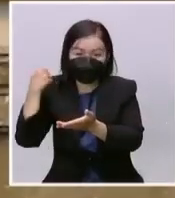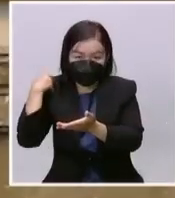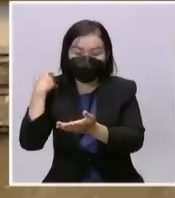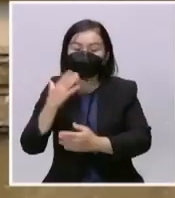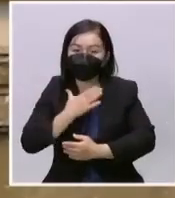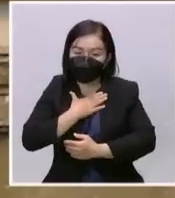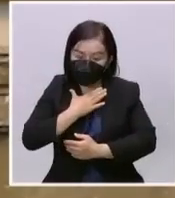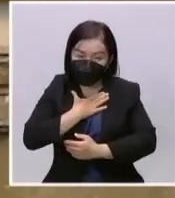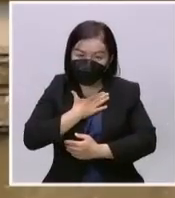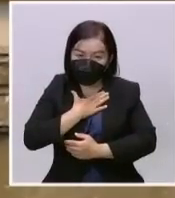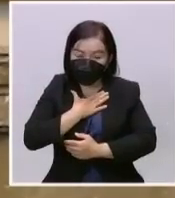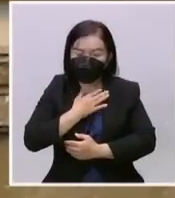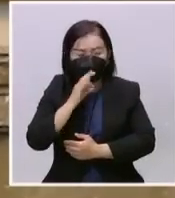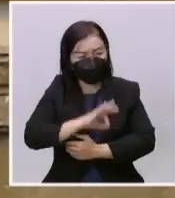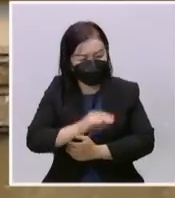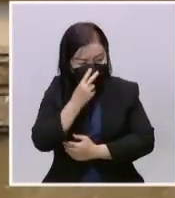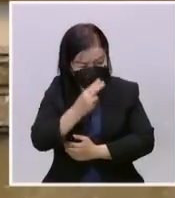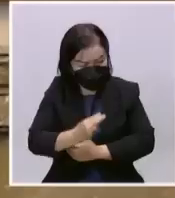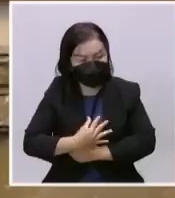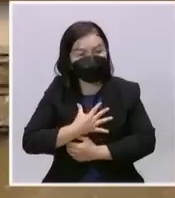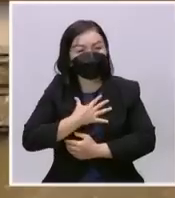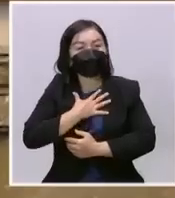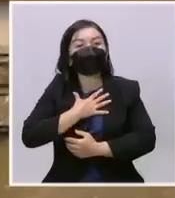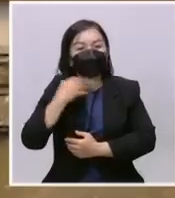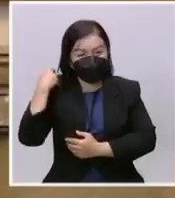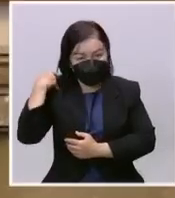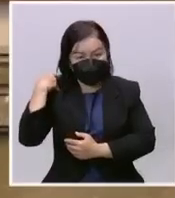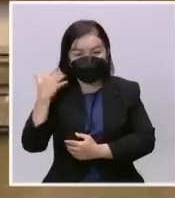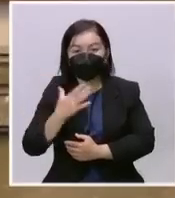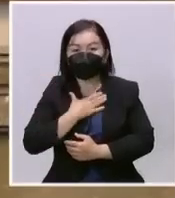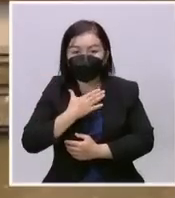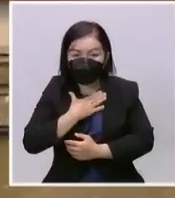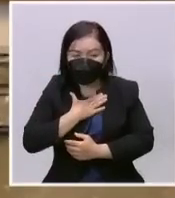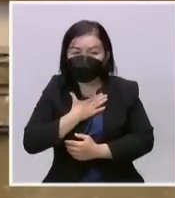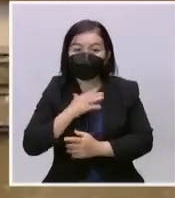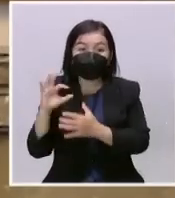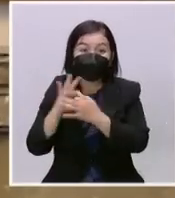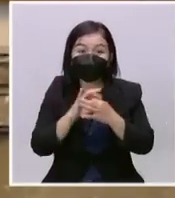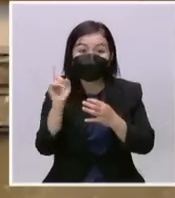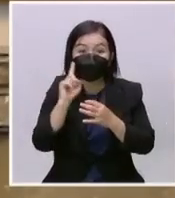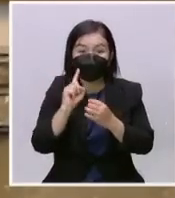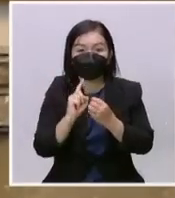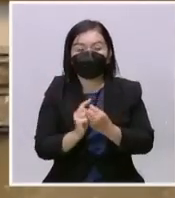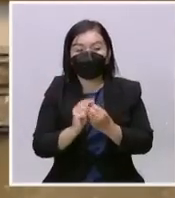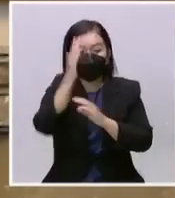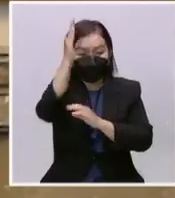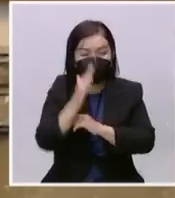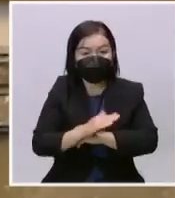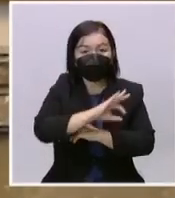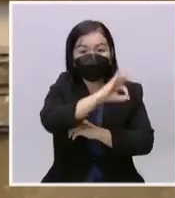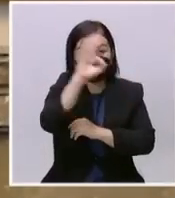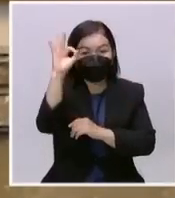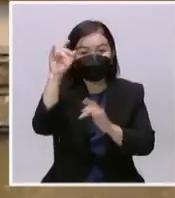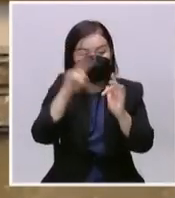มต้องผมประทับใจมากผมเลยเรื่องฟ้าทลายโจรเนี่ยทางบริษัทจะคิดว่